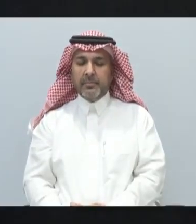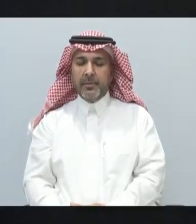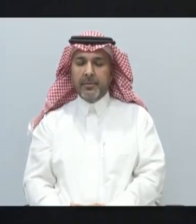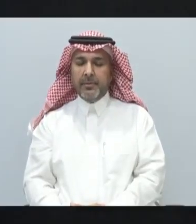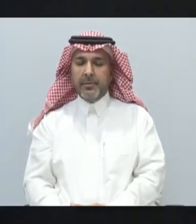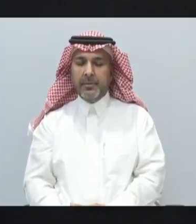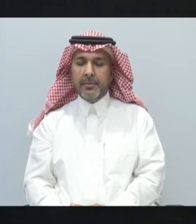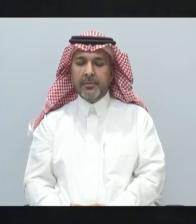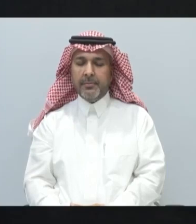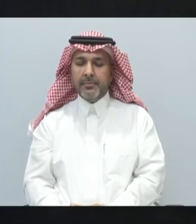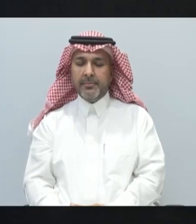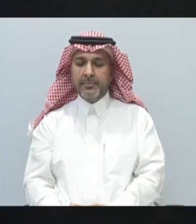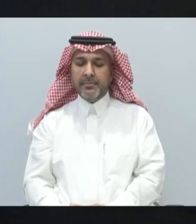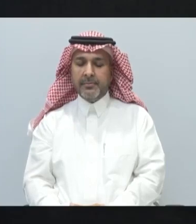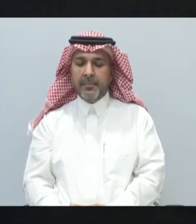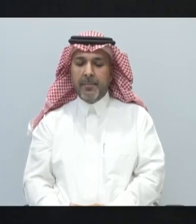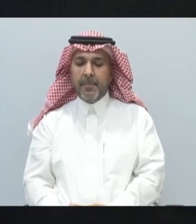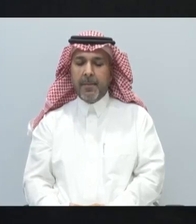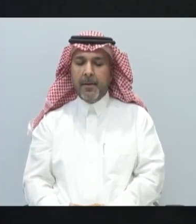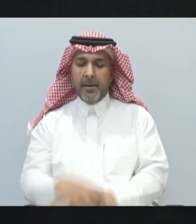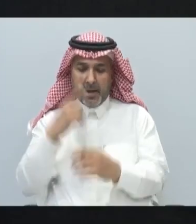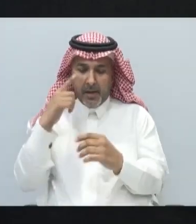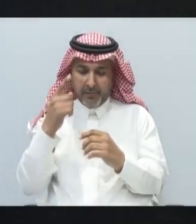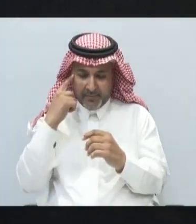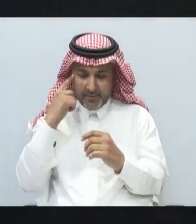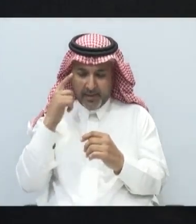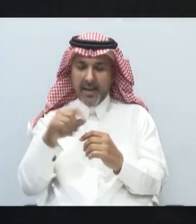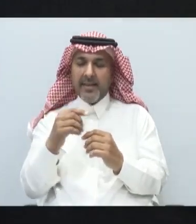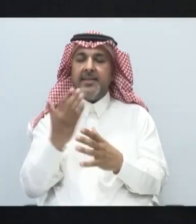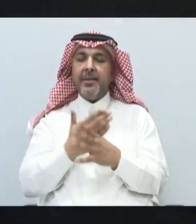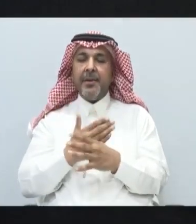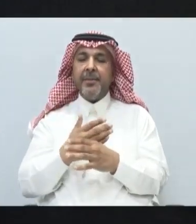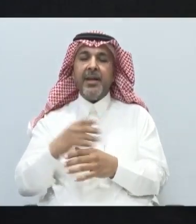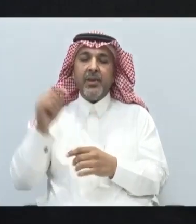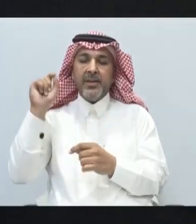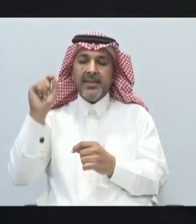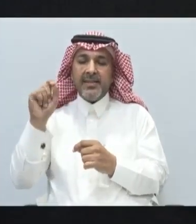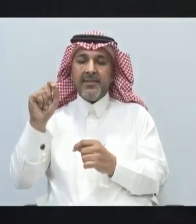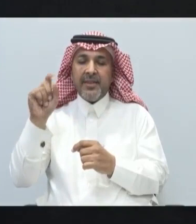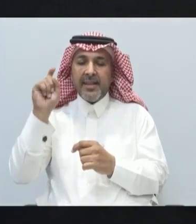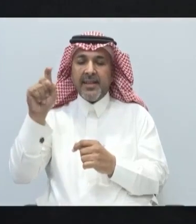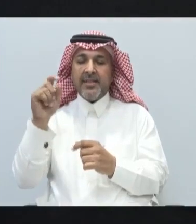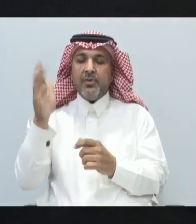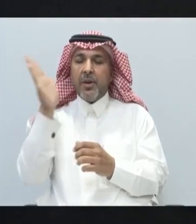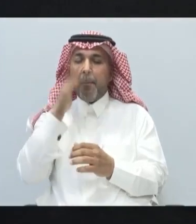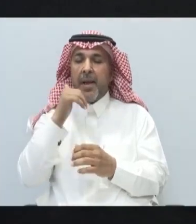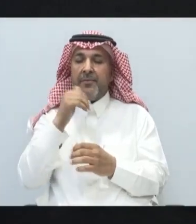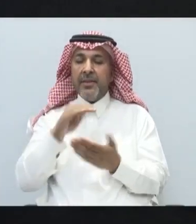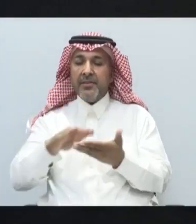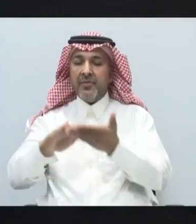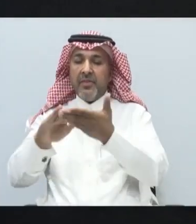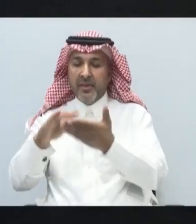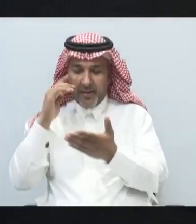هذه اذا كان ما في انتاج طبعا انت عندك اكيد رسوم تراخيص عندك اكيد استئجار مكان انت صح انك ما انتجت